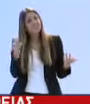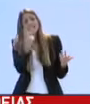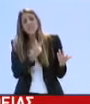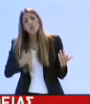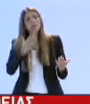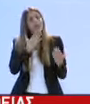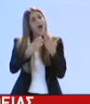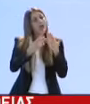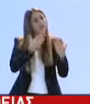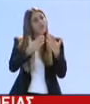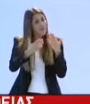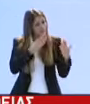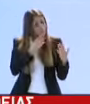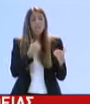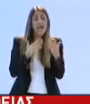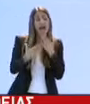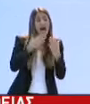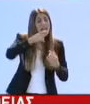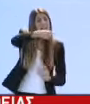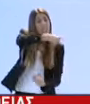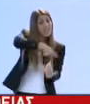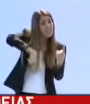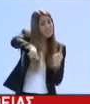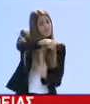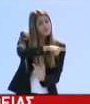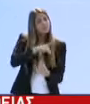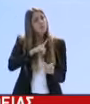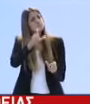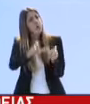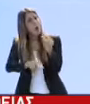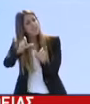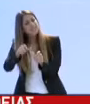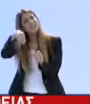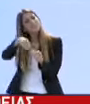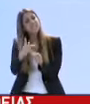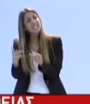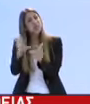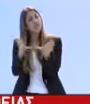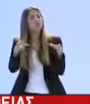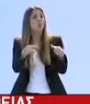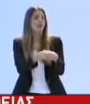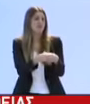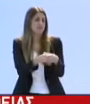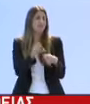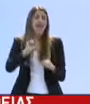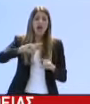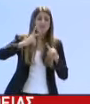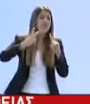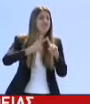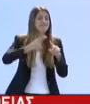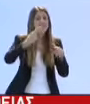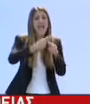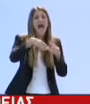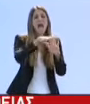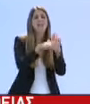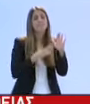κοινωνική αλληλεγγύη. Αλληλεγγύη μεταξύ πολιτών και κοινωνικών ομάδων. Και αυτή είναι η δεύτερη θεμελιώδης αρχή